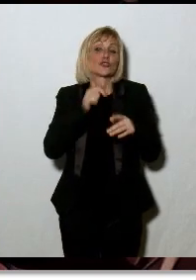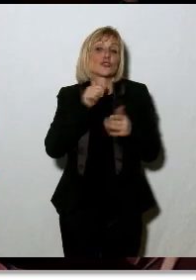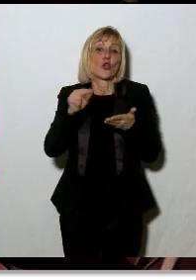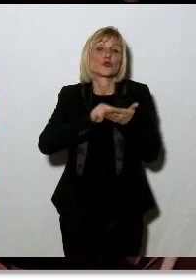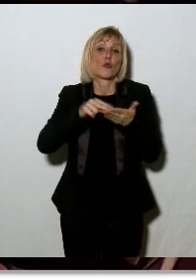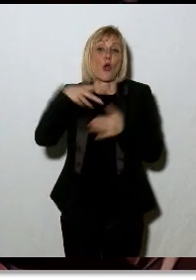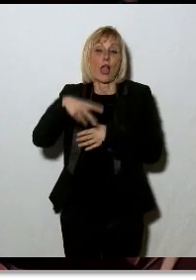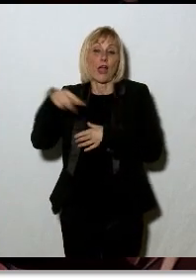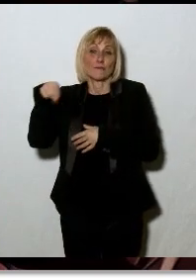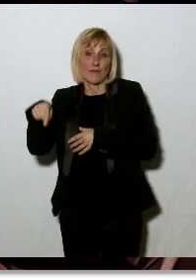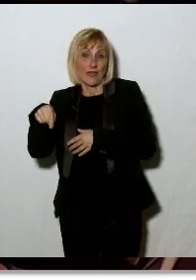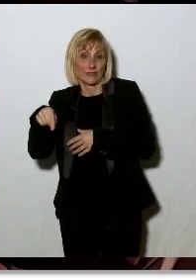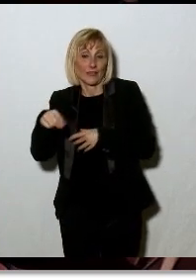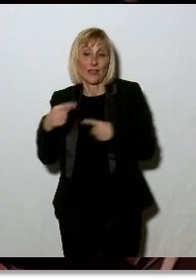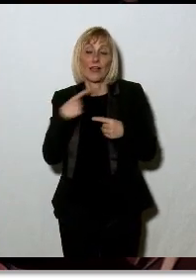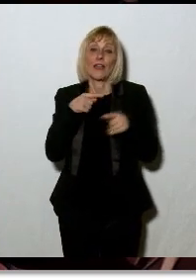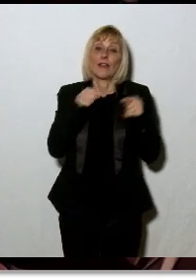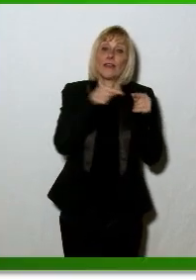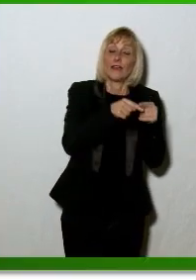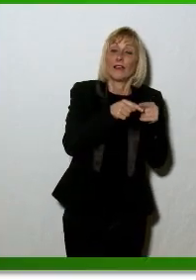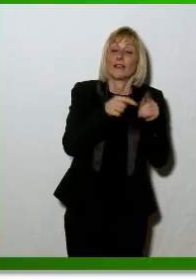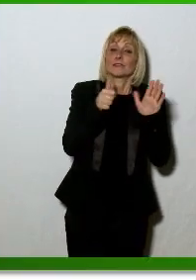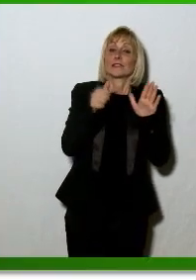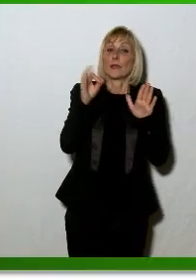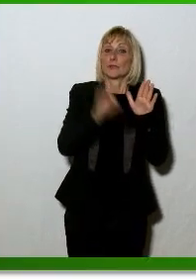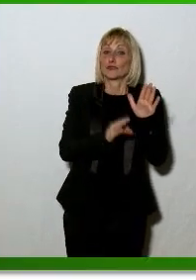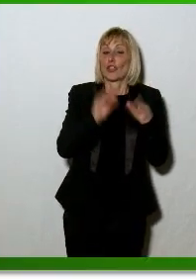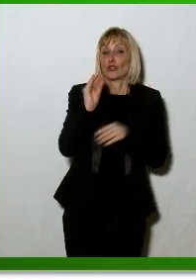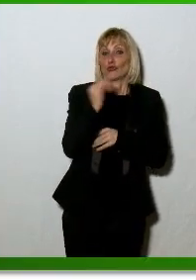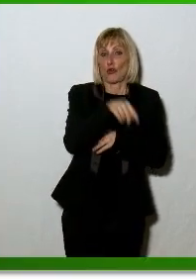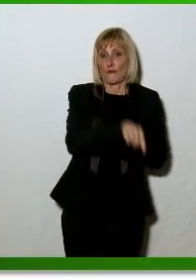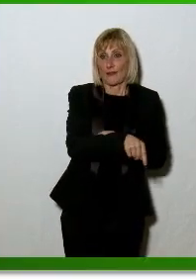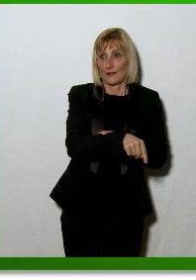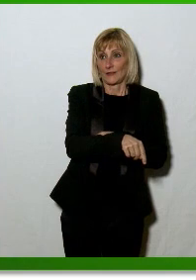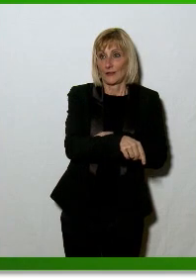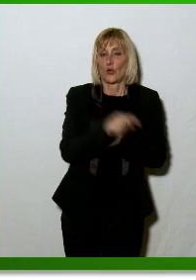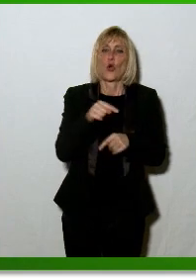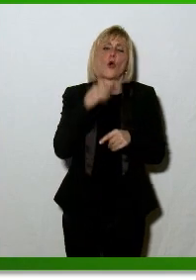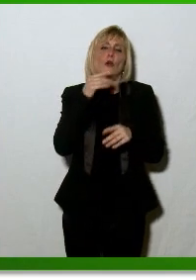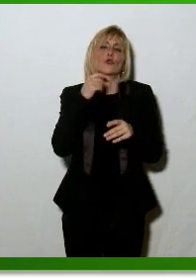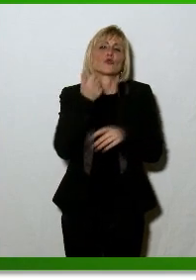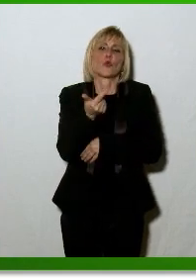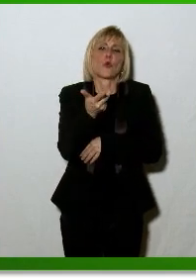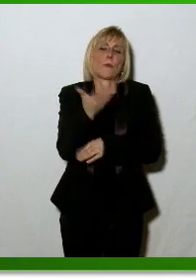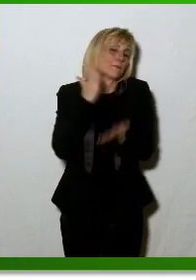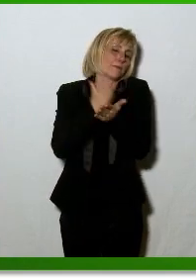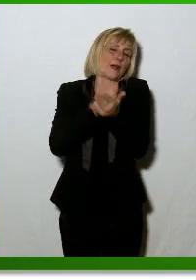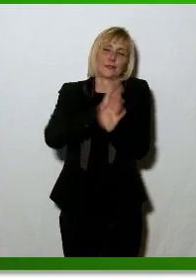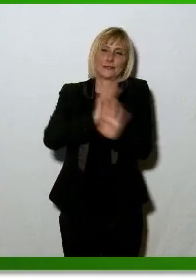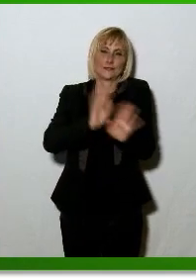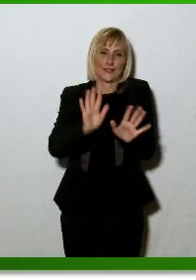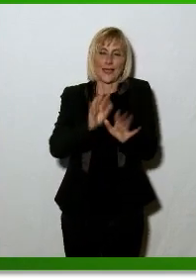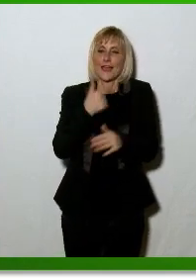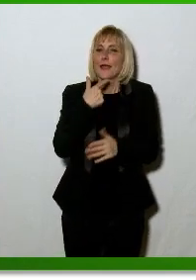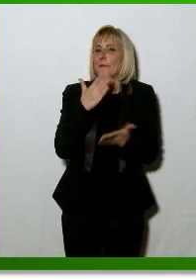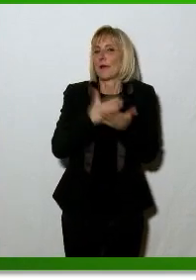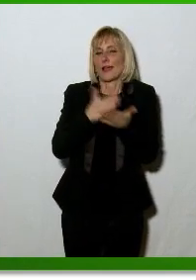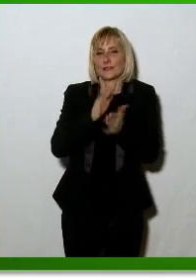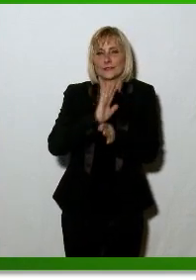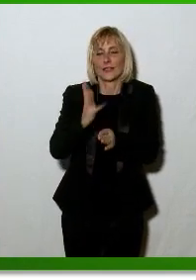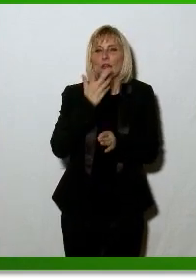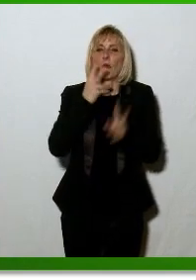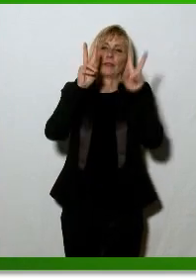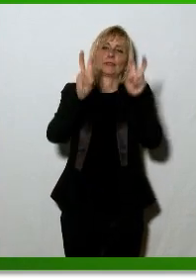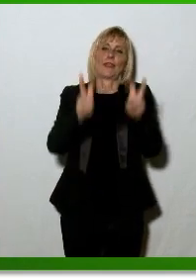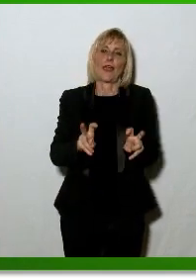media questo accade solo al 6% dei giovani Ora basta con i numeri non non ne voglio neanche fare